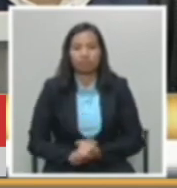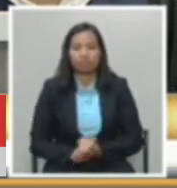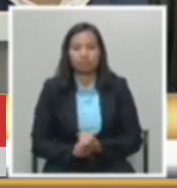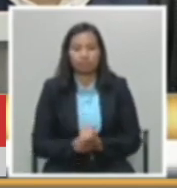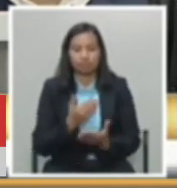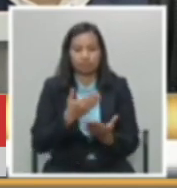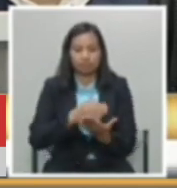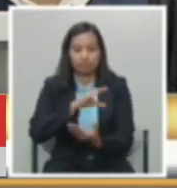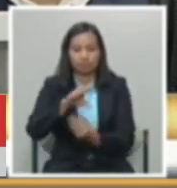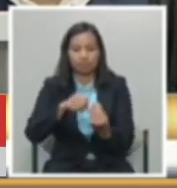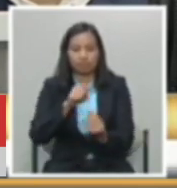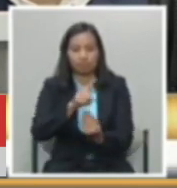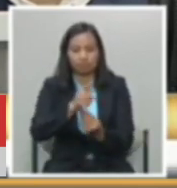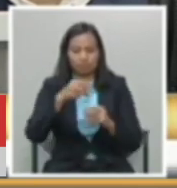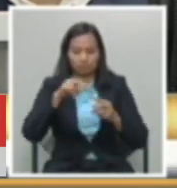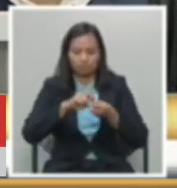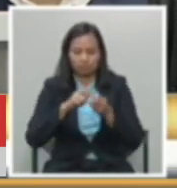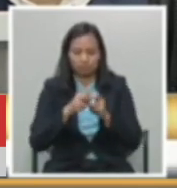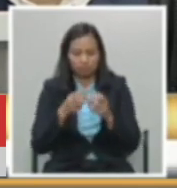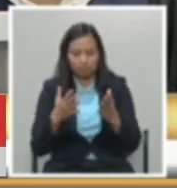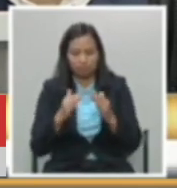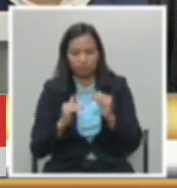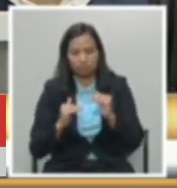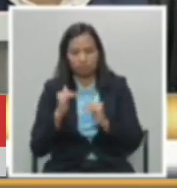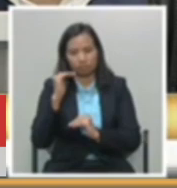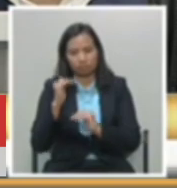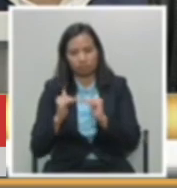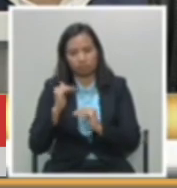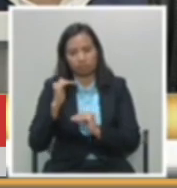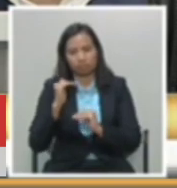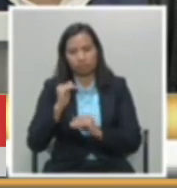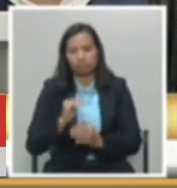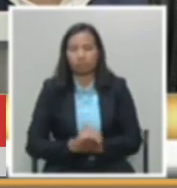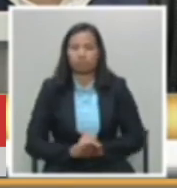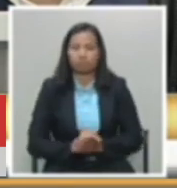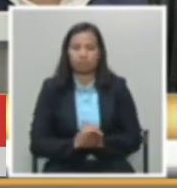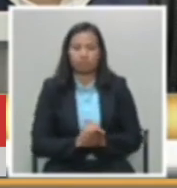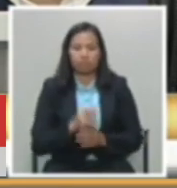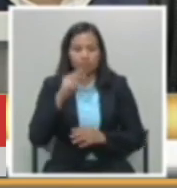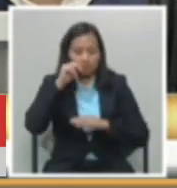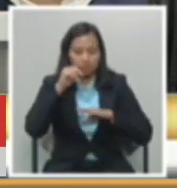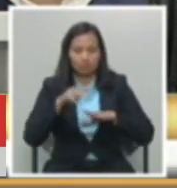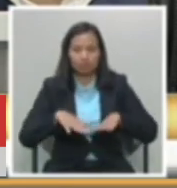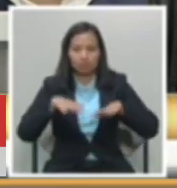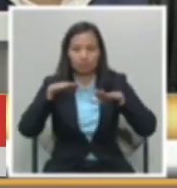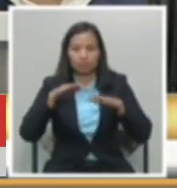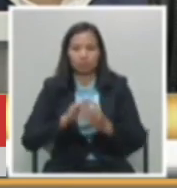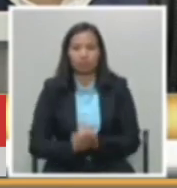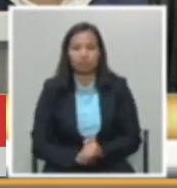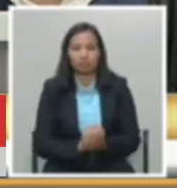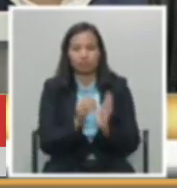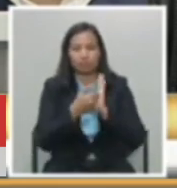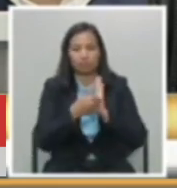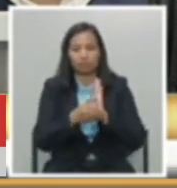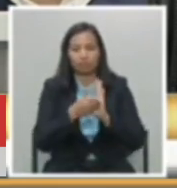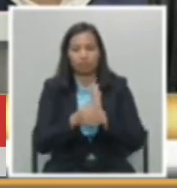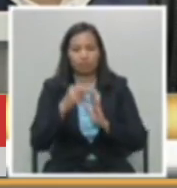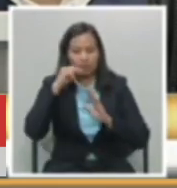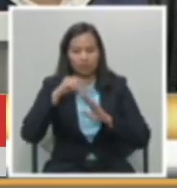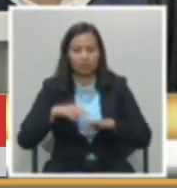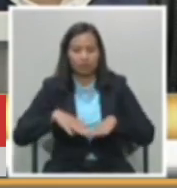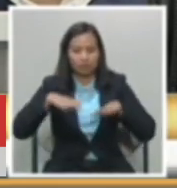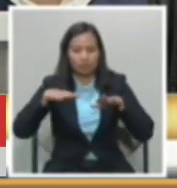รษฐกิจมันรุกร้าวความเหลื่อมล้ำสูงมากโดยเฉพาะอย่างน้ำท่วมอย่างนี้นะคะในอย่างในภาคอีสานเนี่ยเดี๋ยวก็ท่วมเดี๋ยว